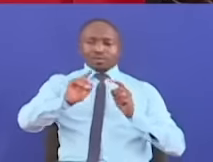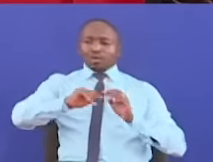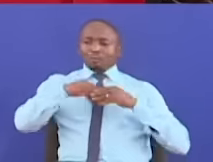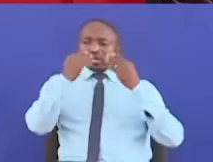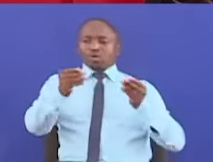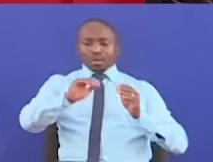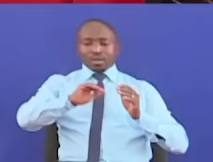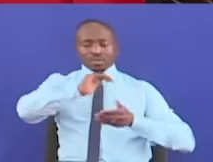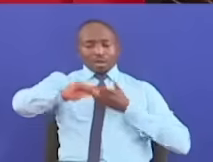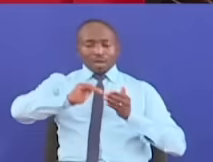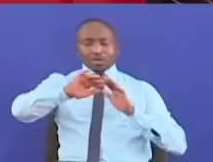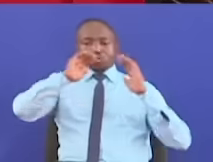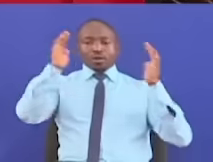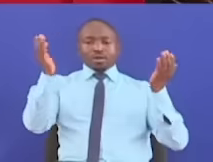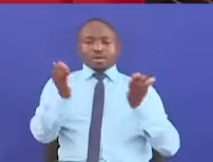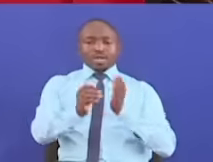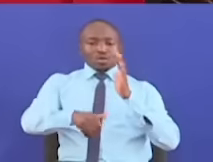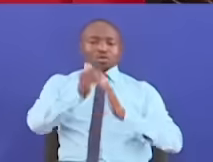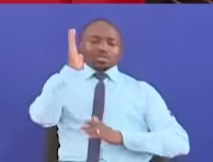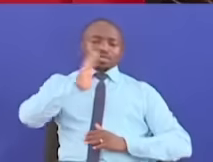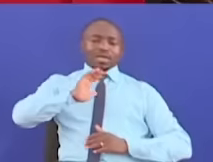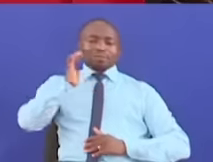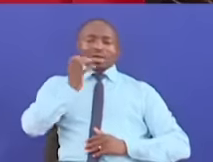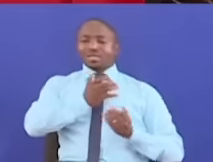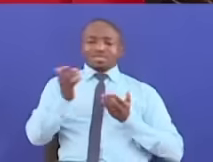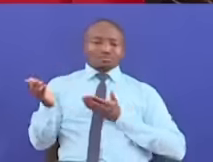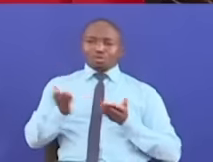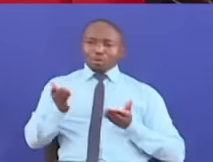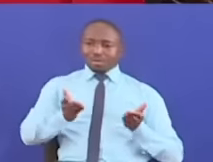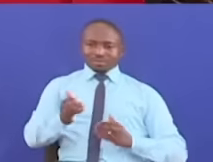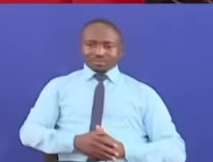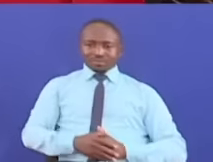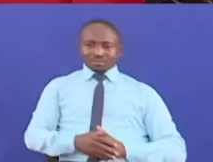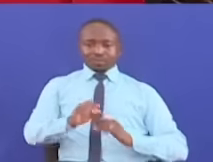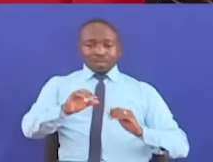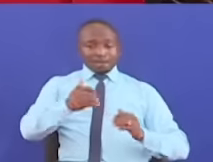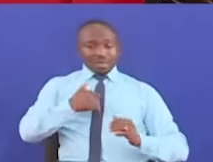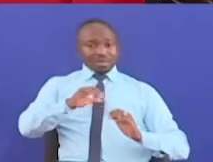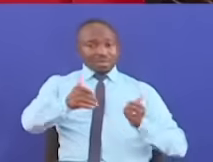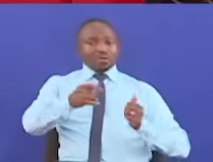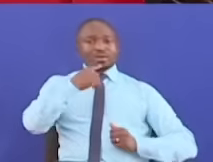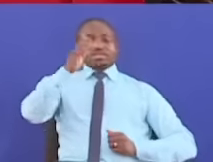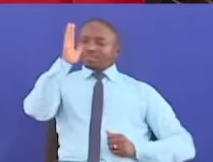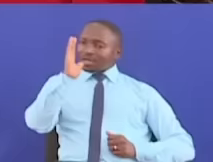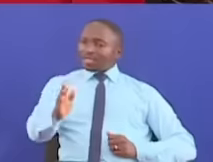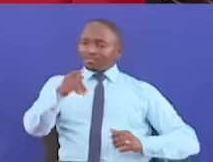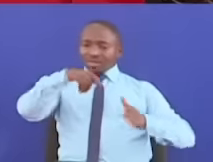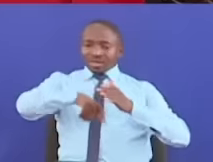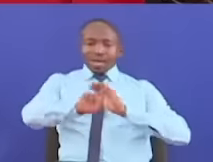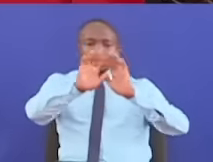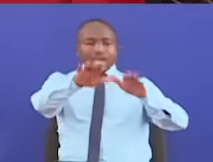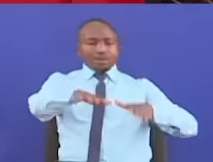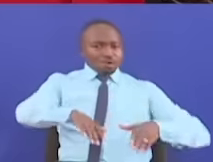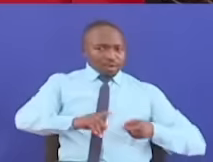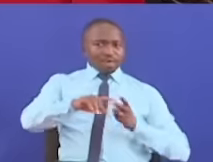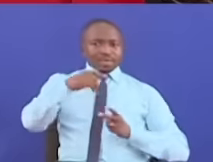zawadi Ya kiong kij makini msomi bado Mimi nitas sema hivi ndani Ya bunge